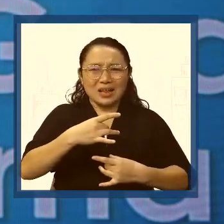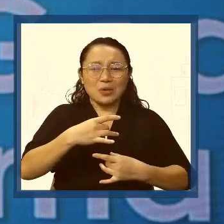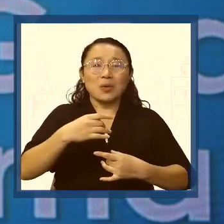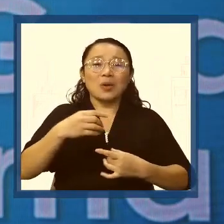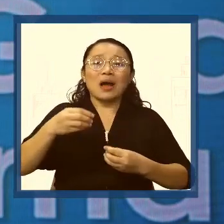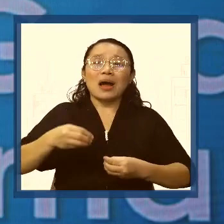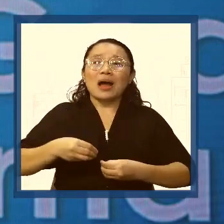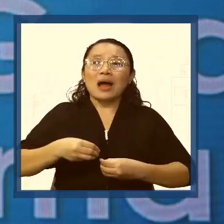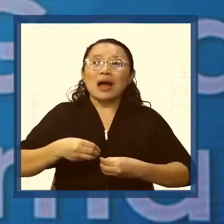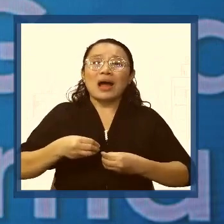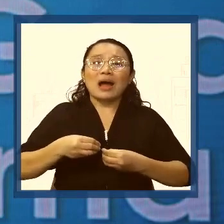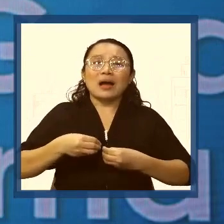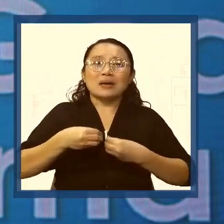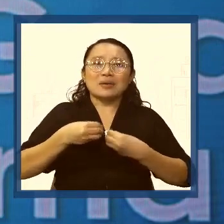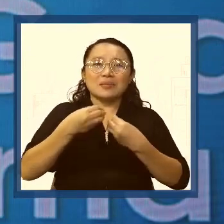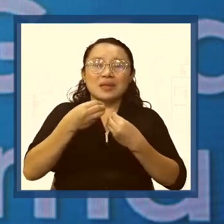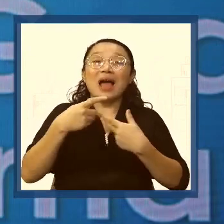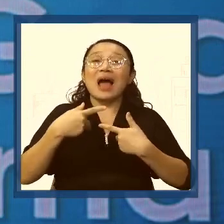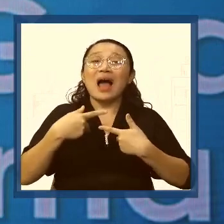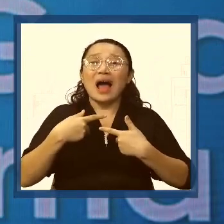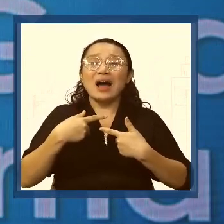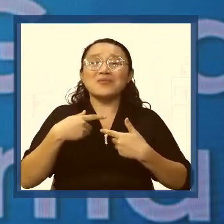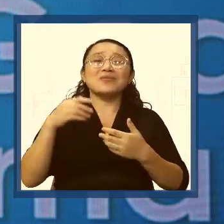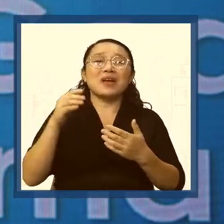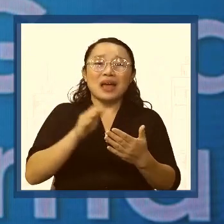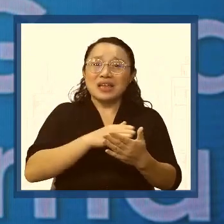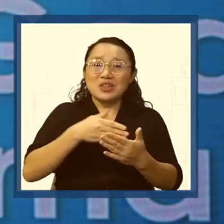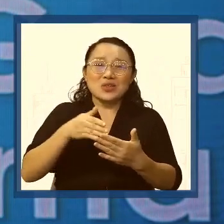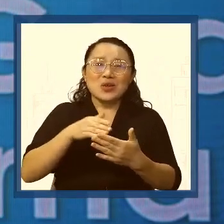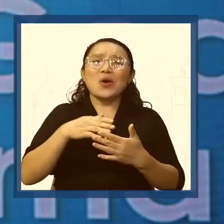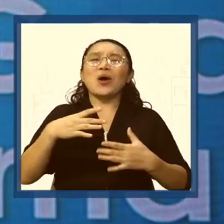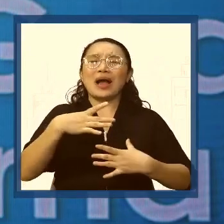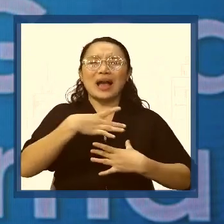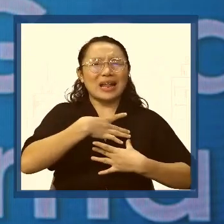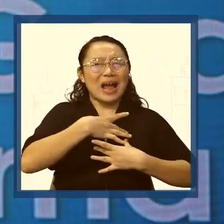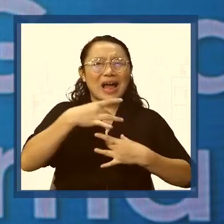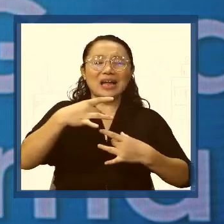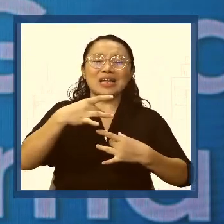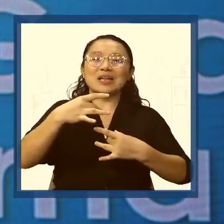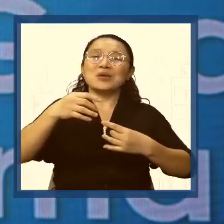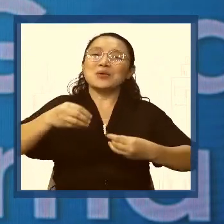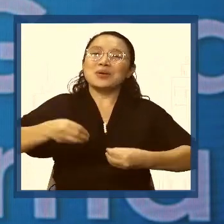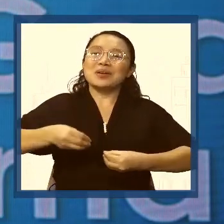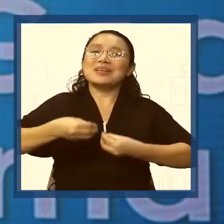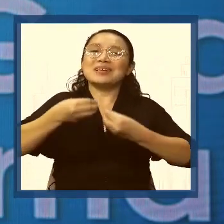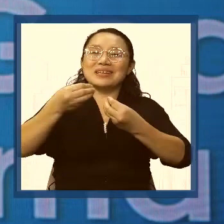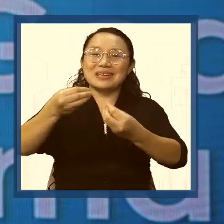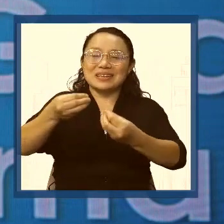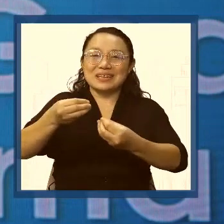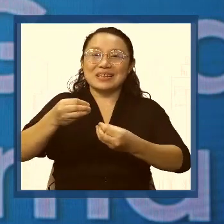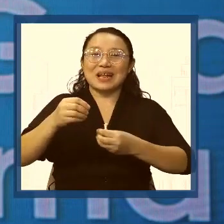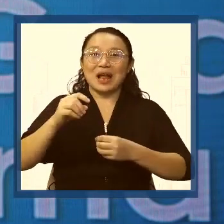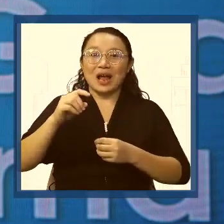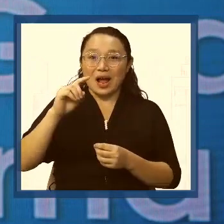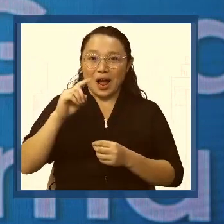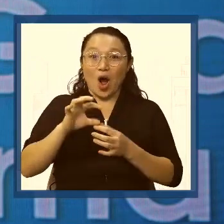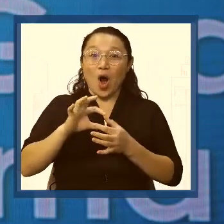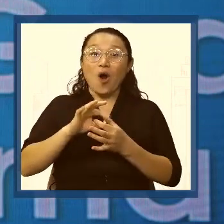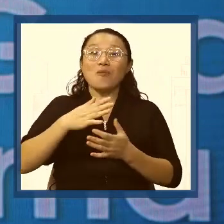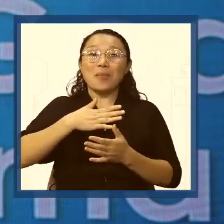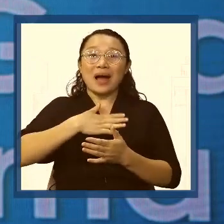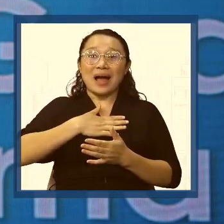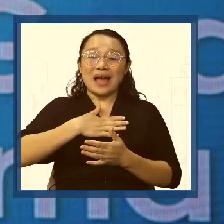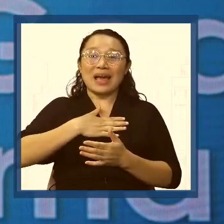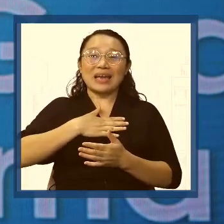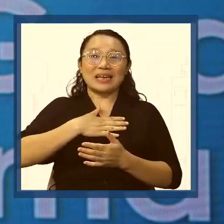ang pinasay nga lawiton nga kini pagkakantahon sa among mga kabataan. Kini